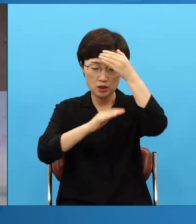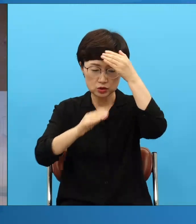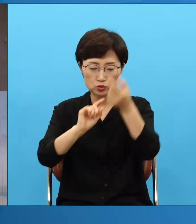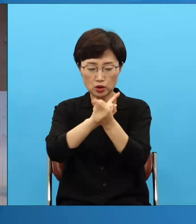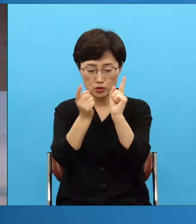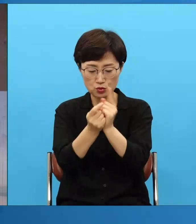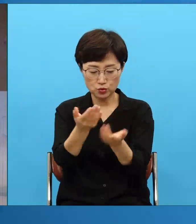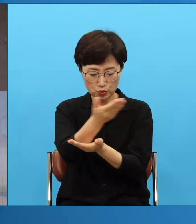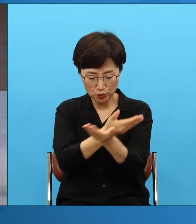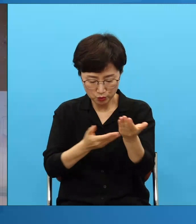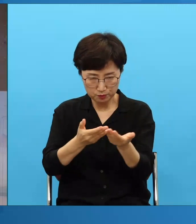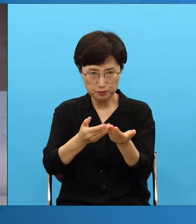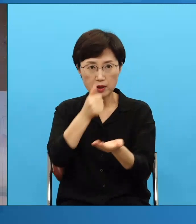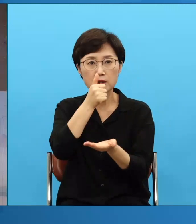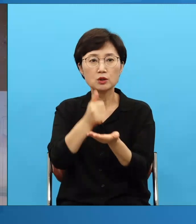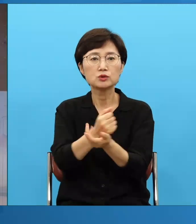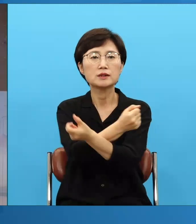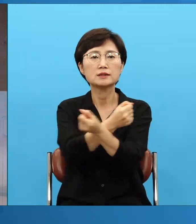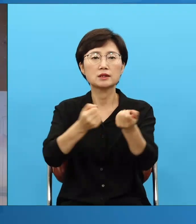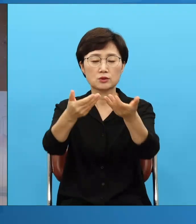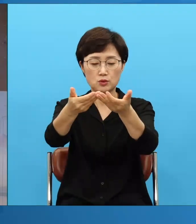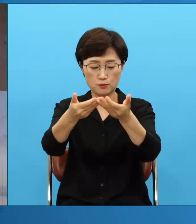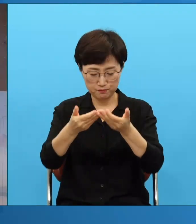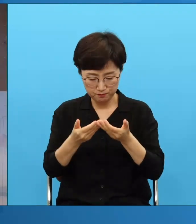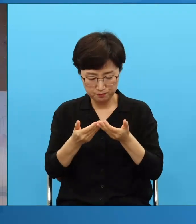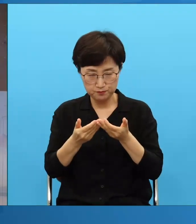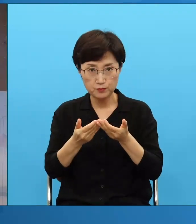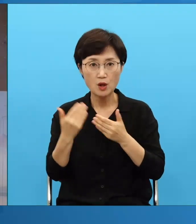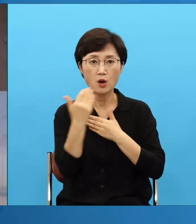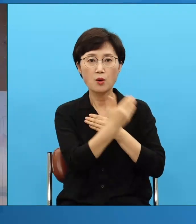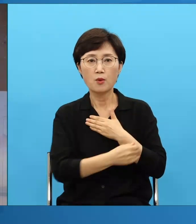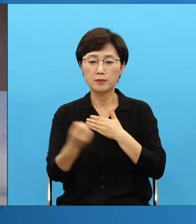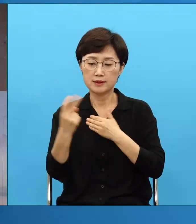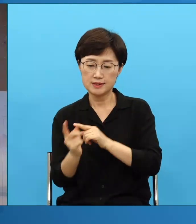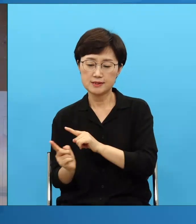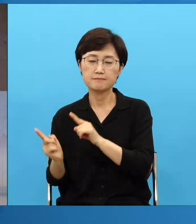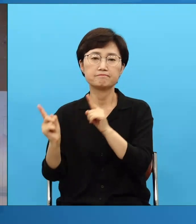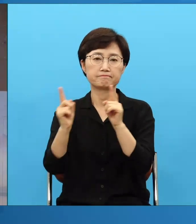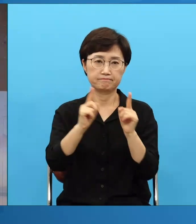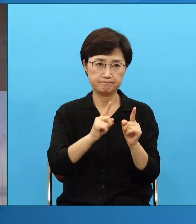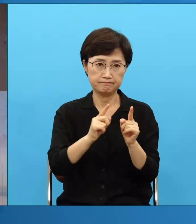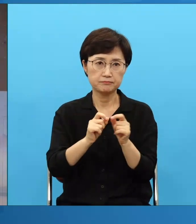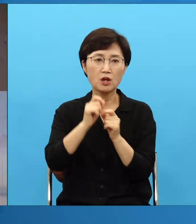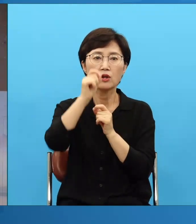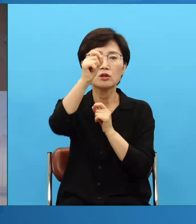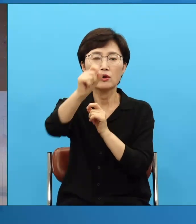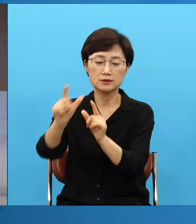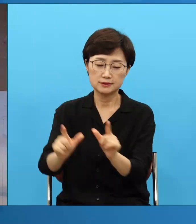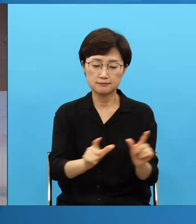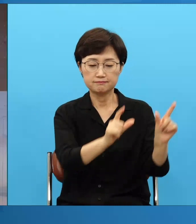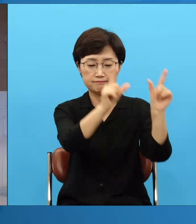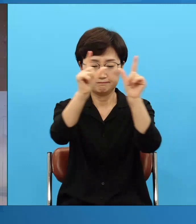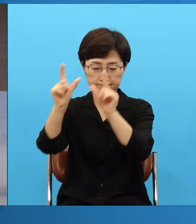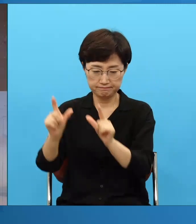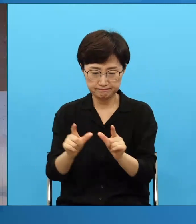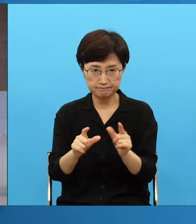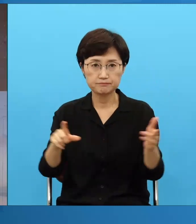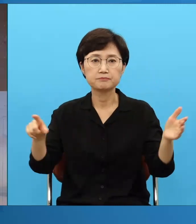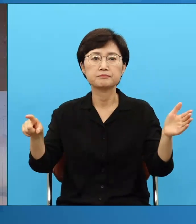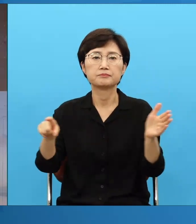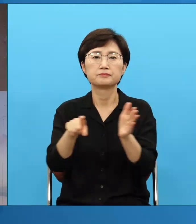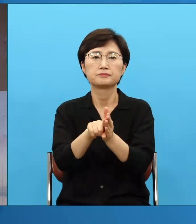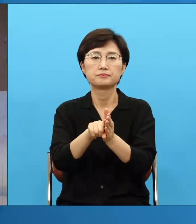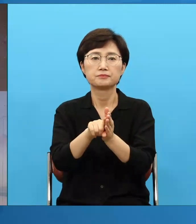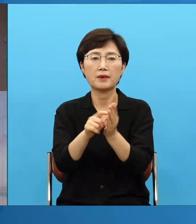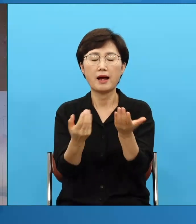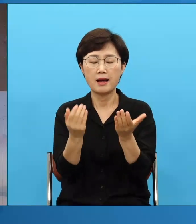공의와 성도가 서로 교드는 것과 죄를 사하여 주신 것과 몸달 선 것과 영원히 사는